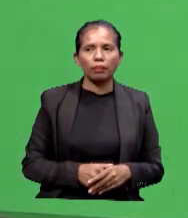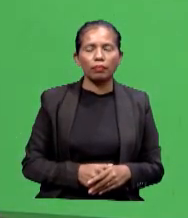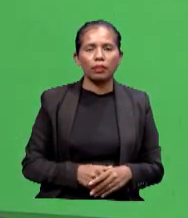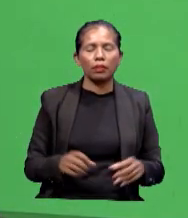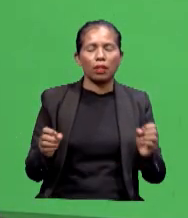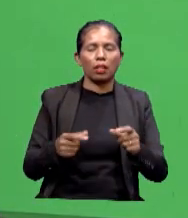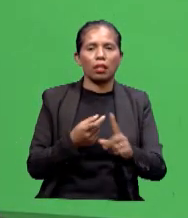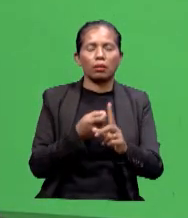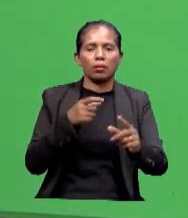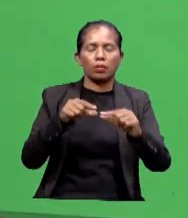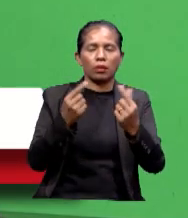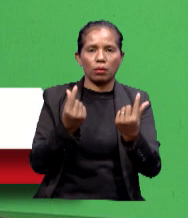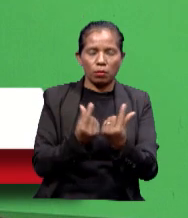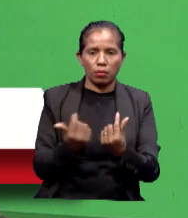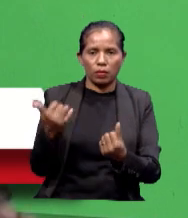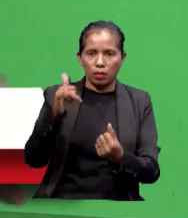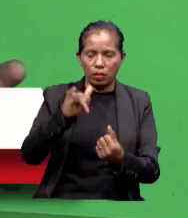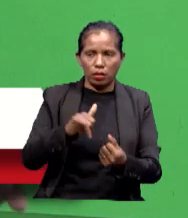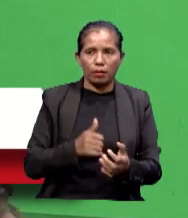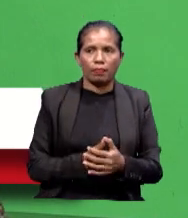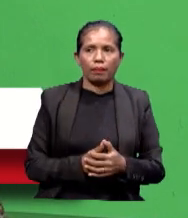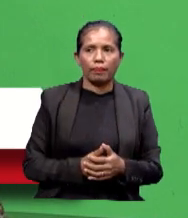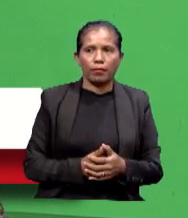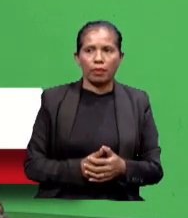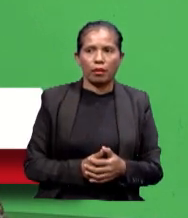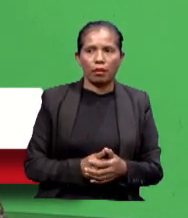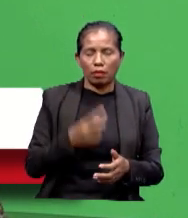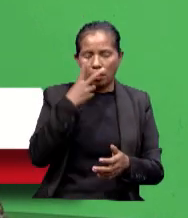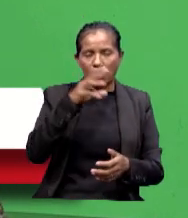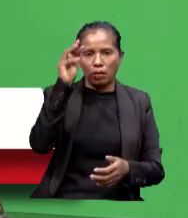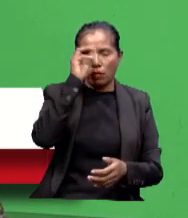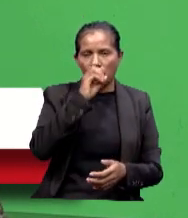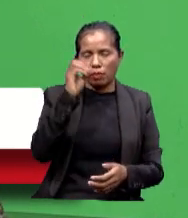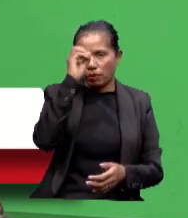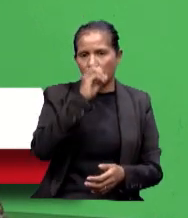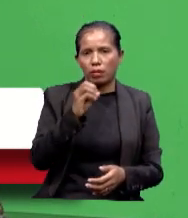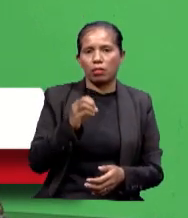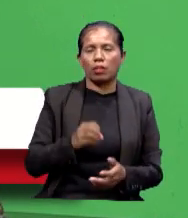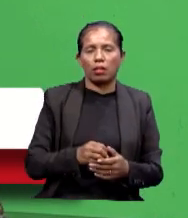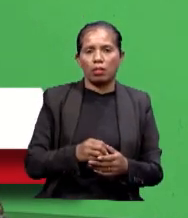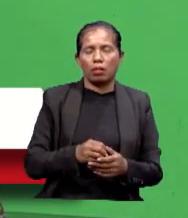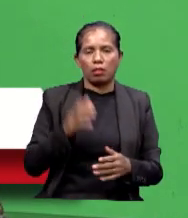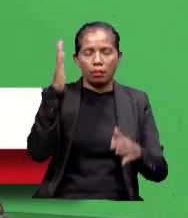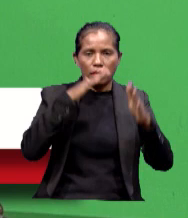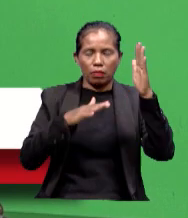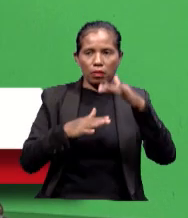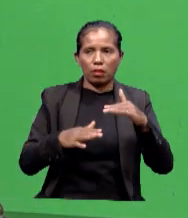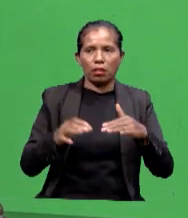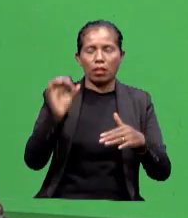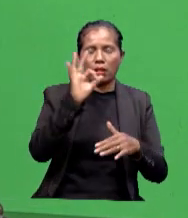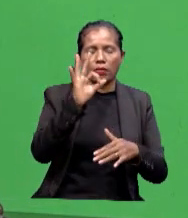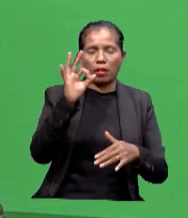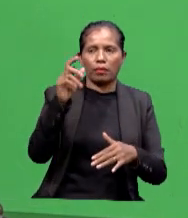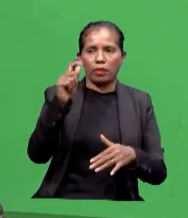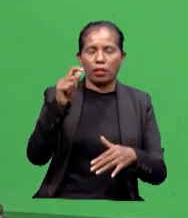sira mai be hanesan hare hauni observasau ne problema ne federasau ne problema ne